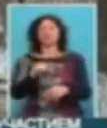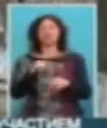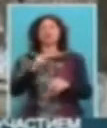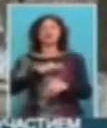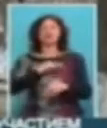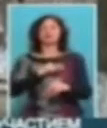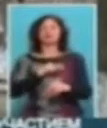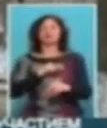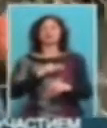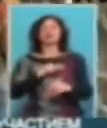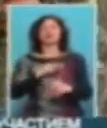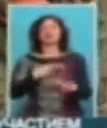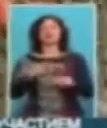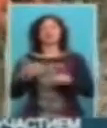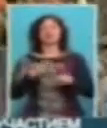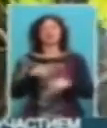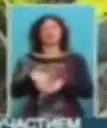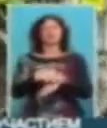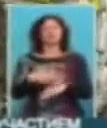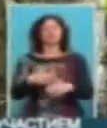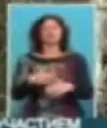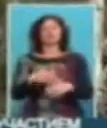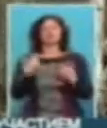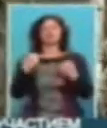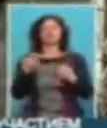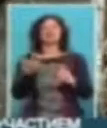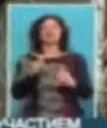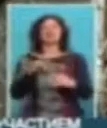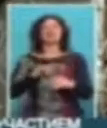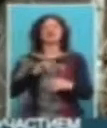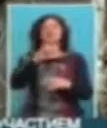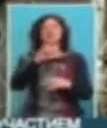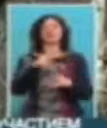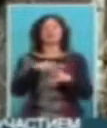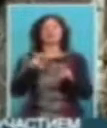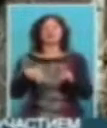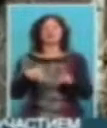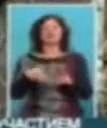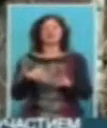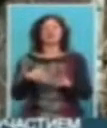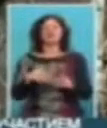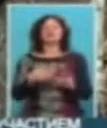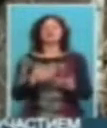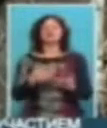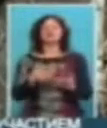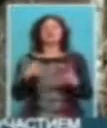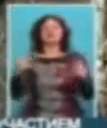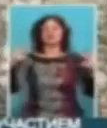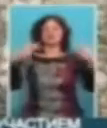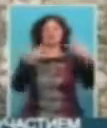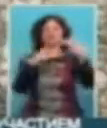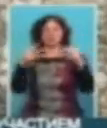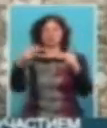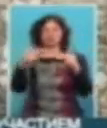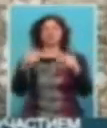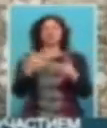работа административной части города, улиц, что ведут к вокзалам, аэропорту. Теперь подрядные организации занимаются кронированием и обрезкой под